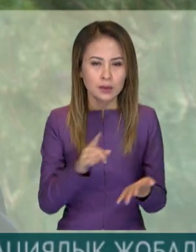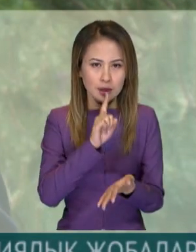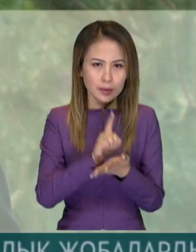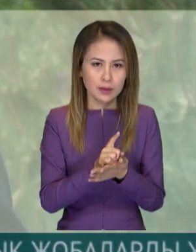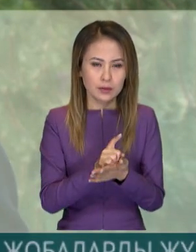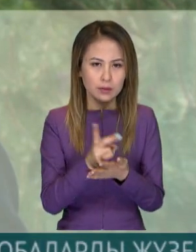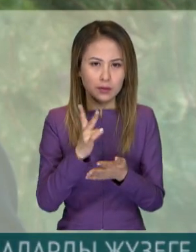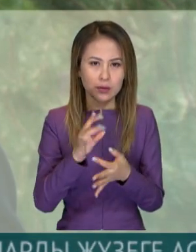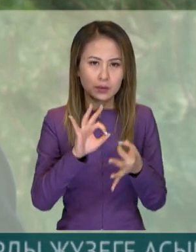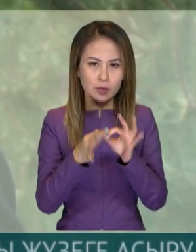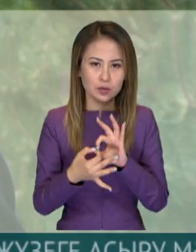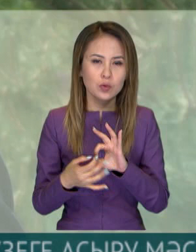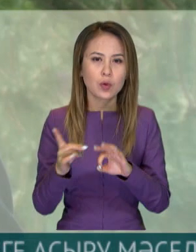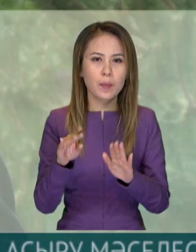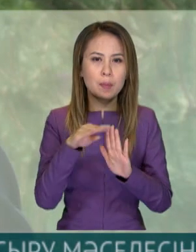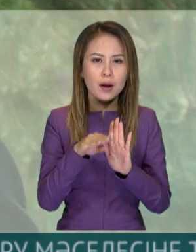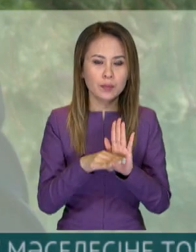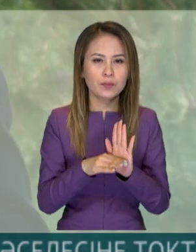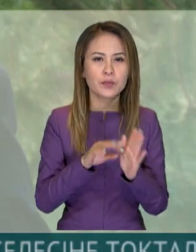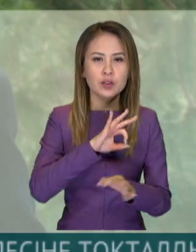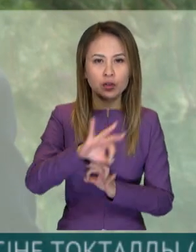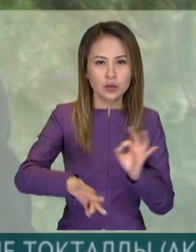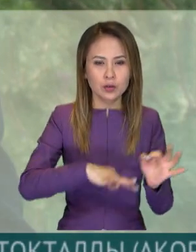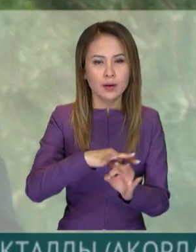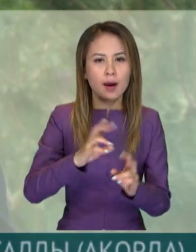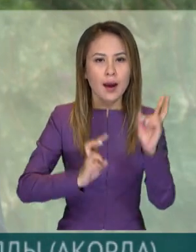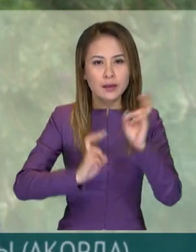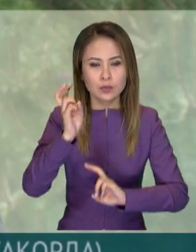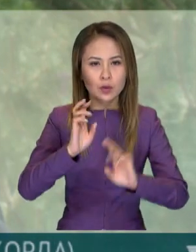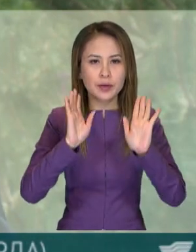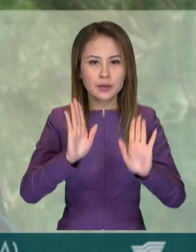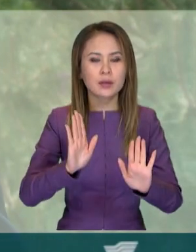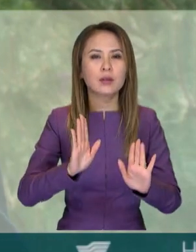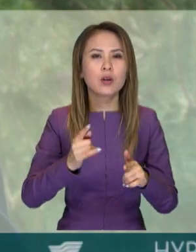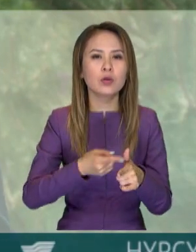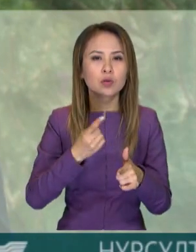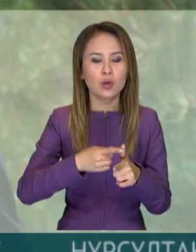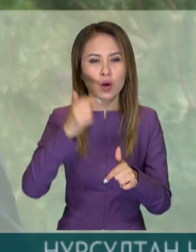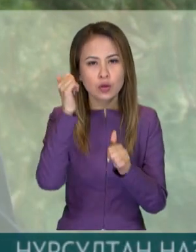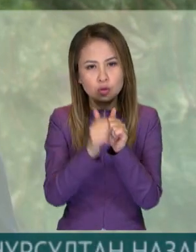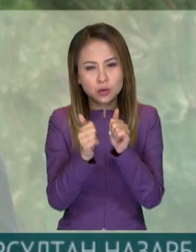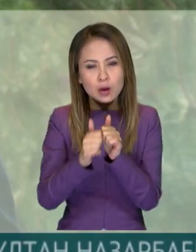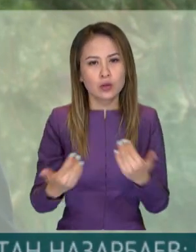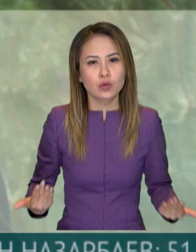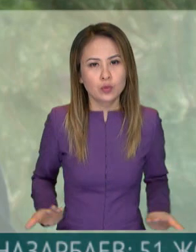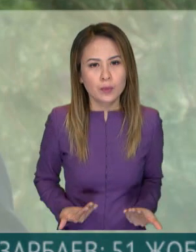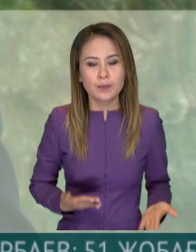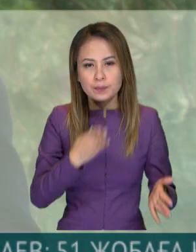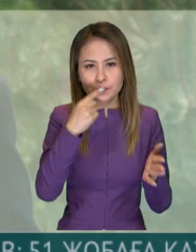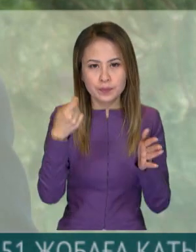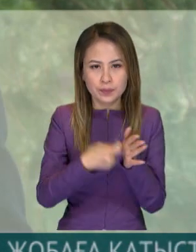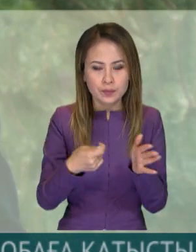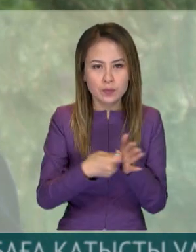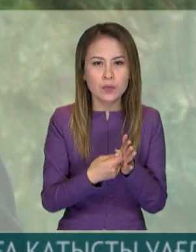керек, бұл бағдарламаның жаңағы артықшылығы, кәсіпорын тек қана жаңа күнделікті тұратын жерімен тамағын берсе болды,